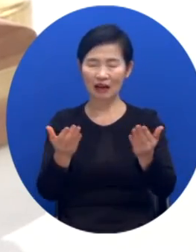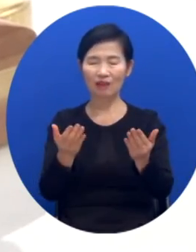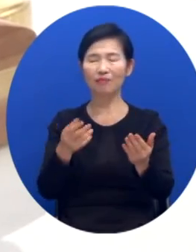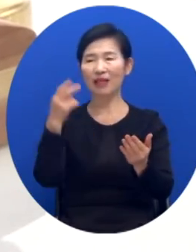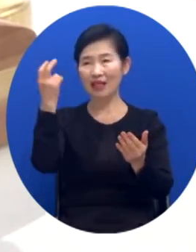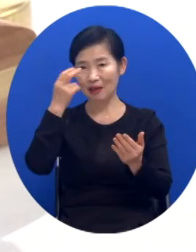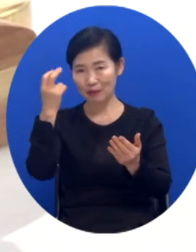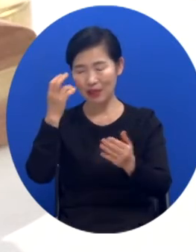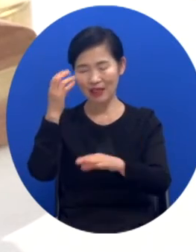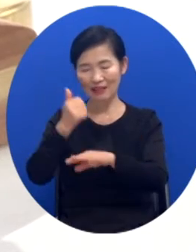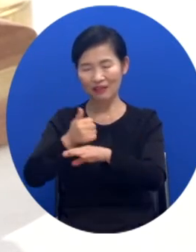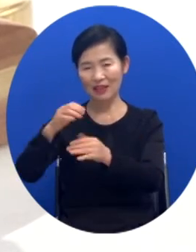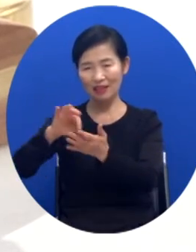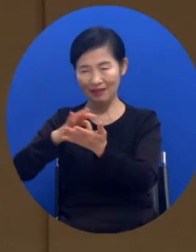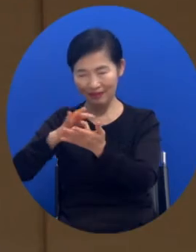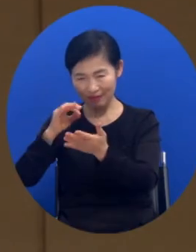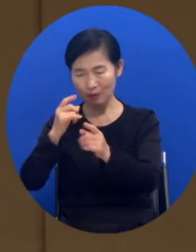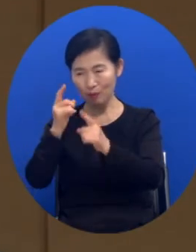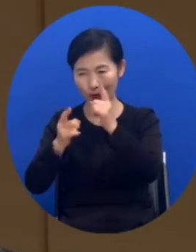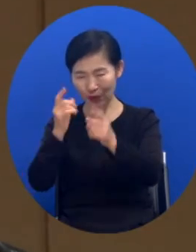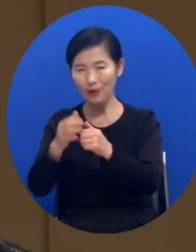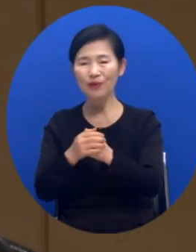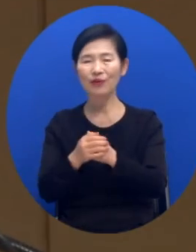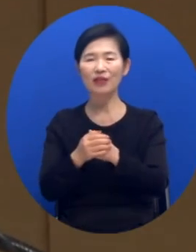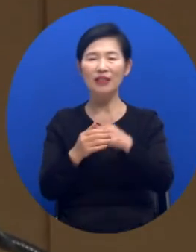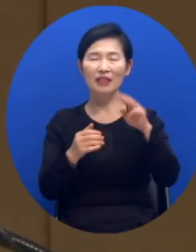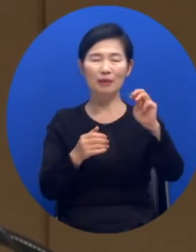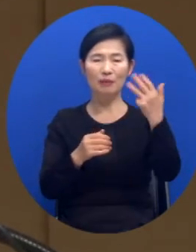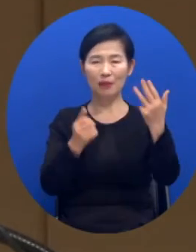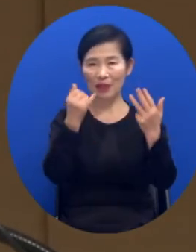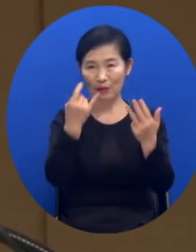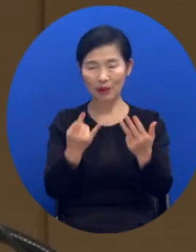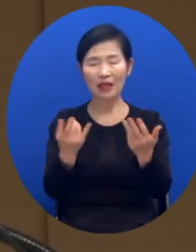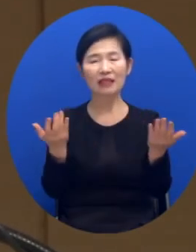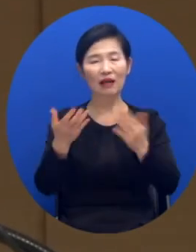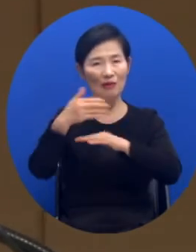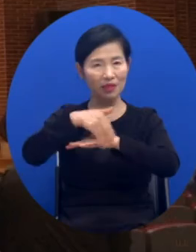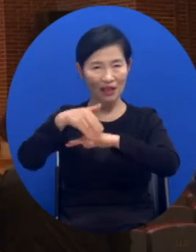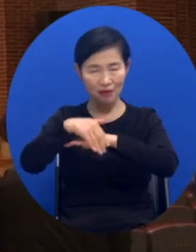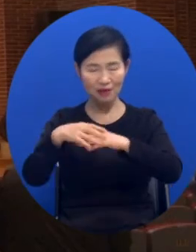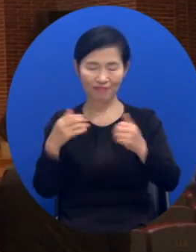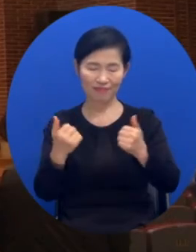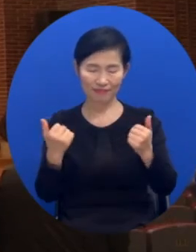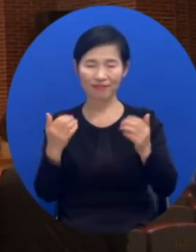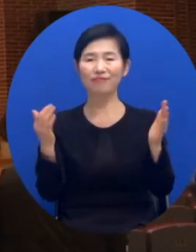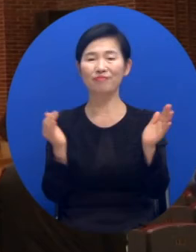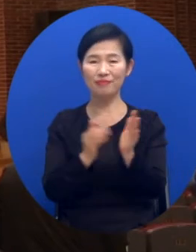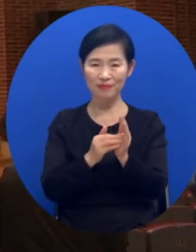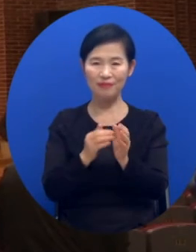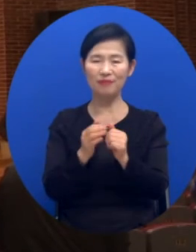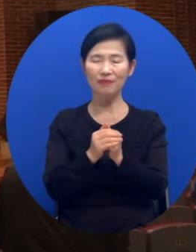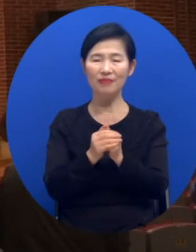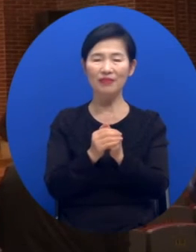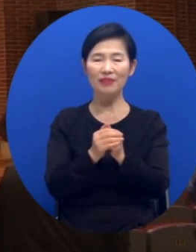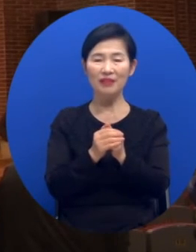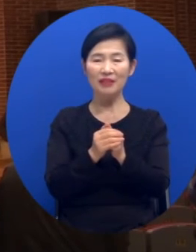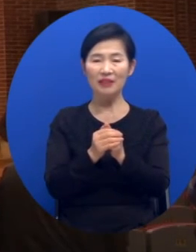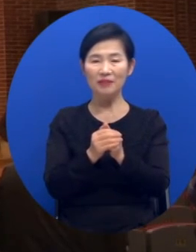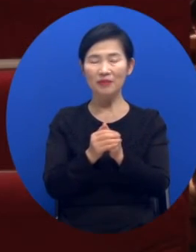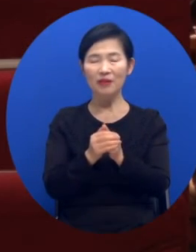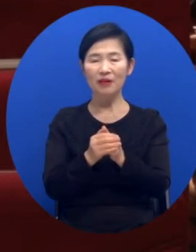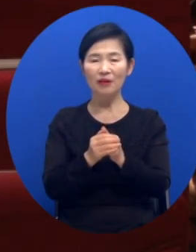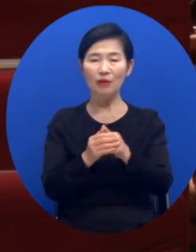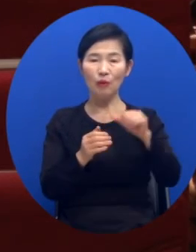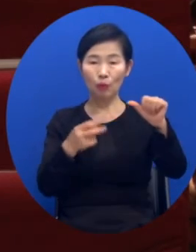결산 보고 을 비롯해 제 38회 기사 업계의 관심이 더 진행됐습니다 1 장충 측은